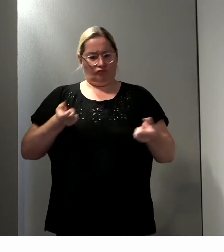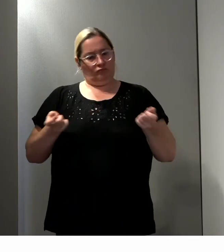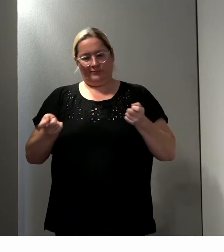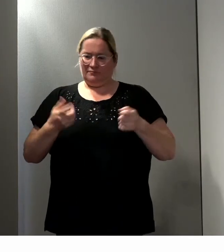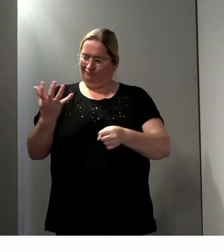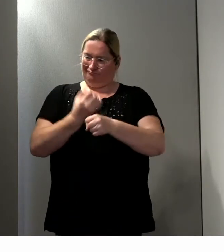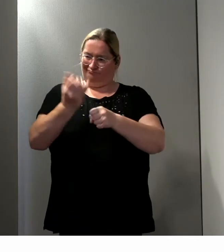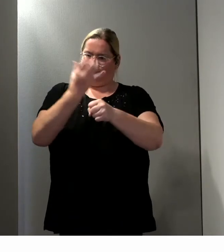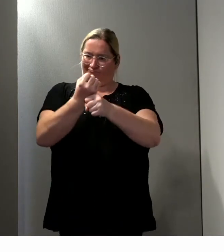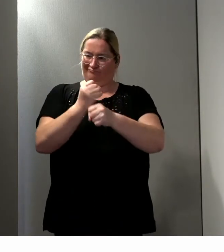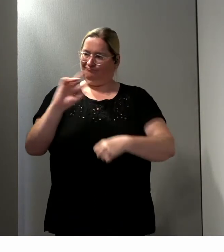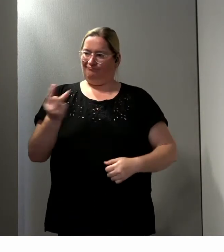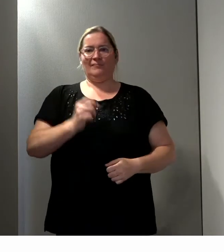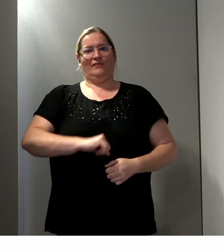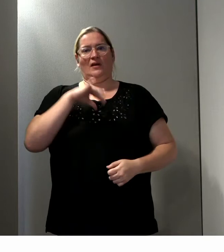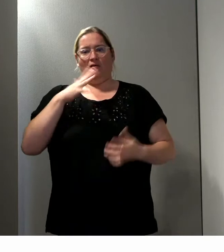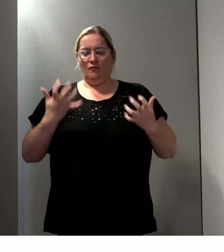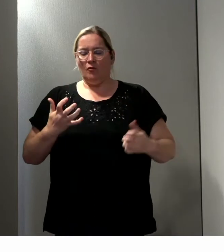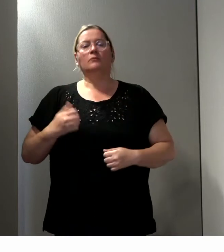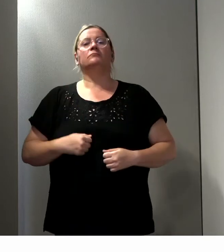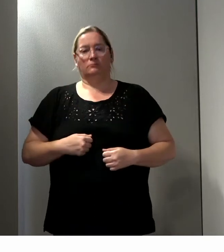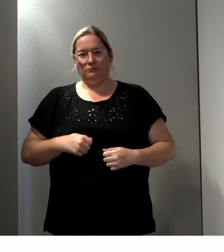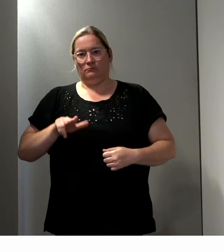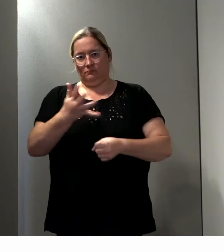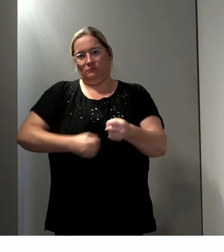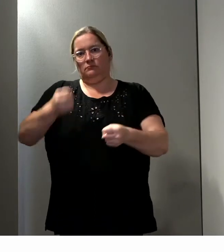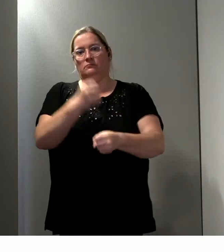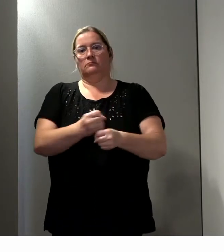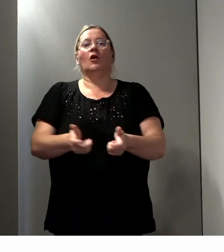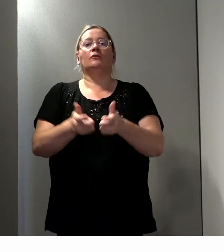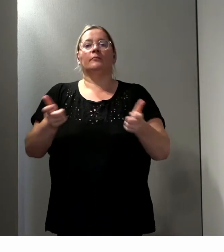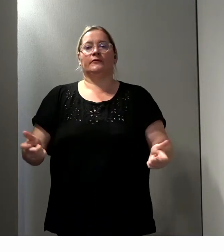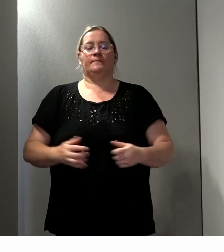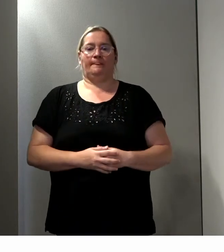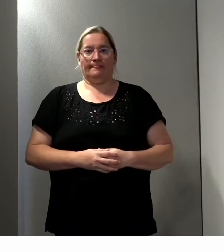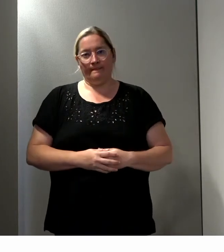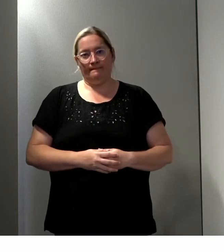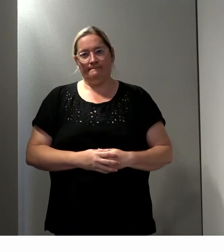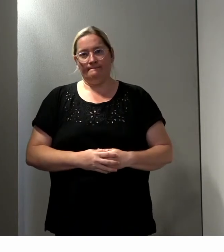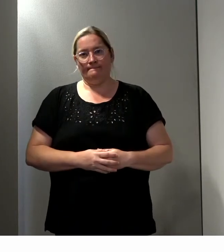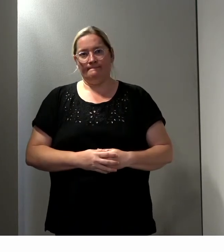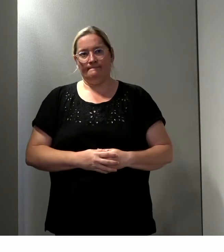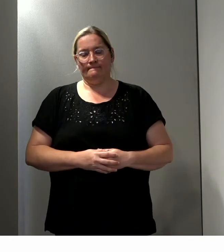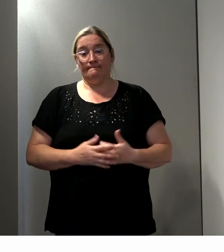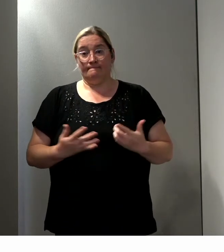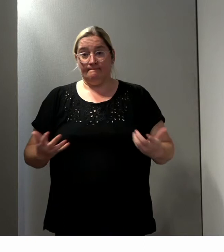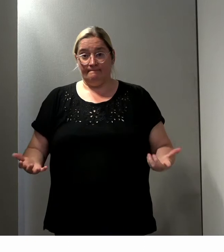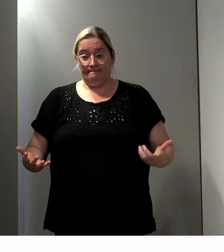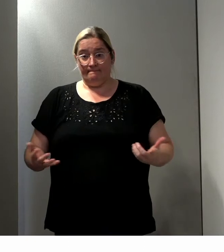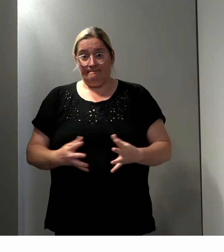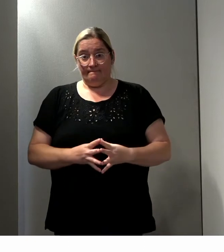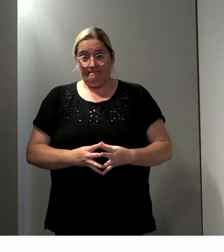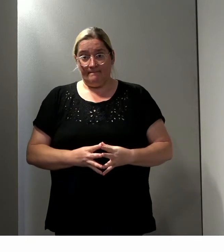réaliser des choses et être fier de ce qu'elle fait, je me suis dit, je vais créer une entreprise. Et à la fois, j'avais pas, on ne me proposait